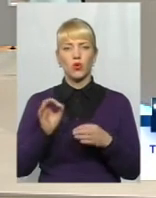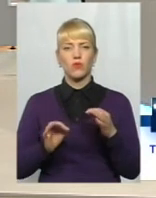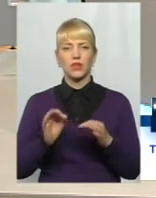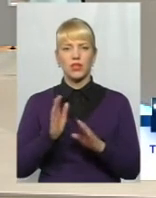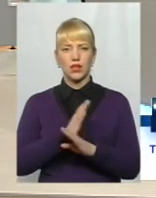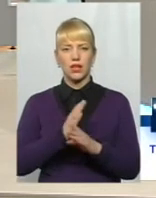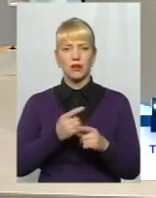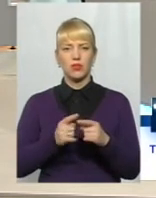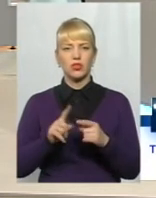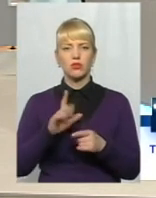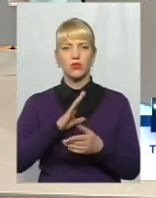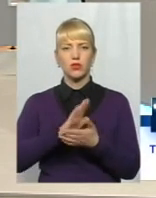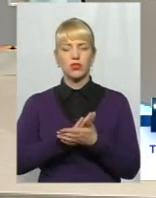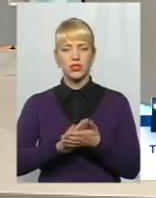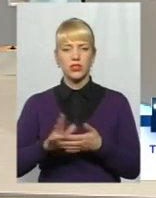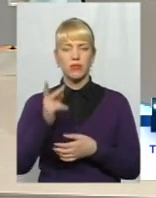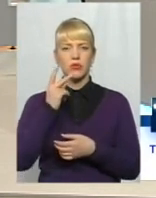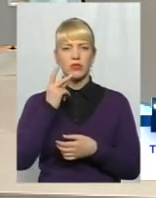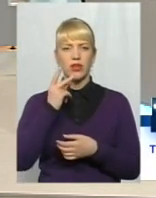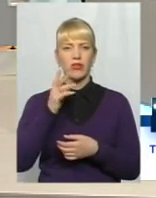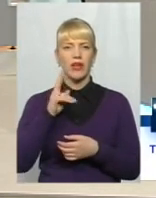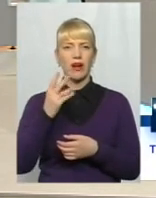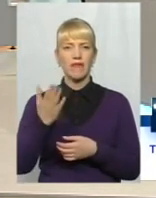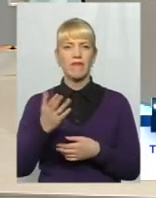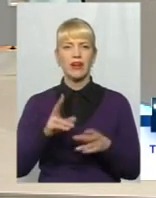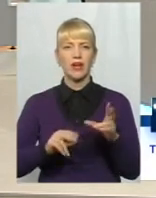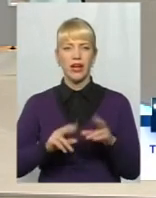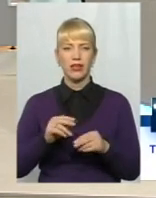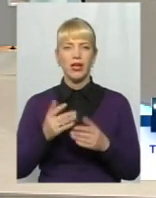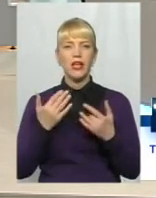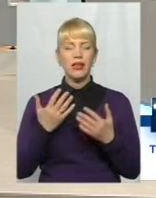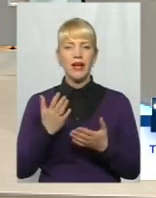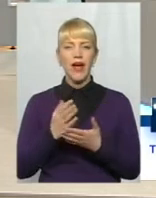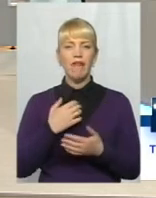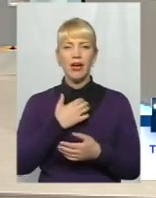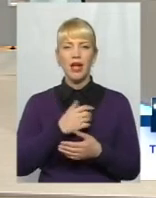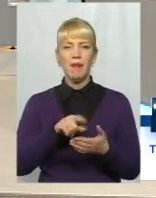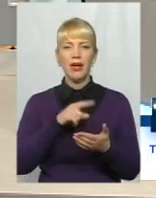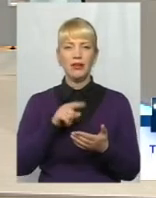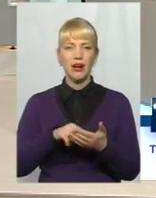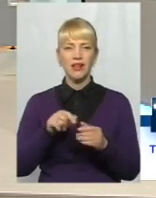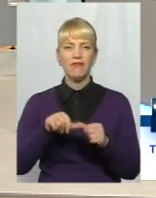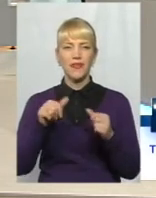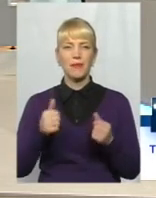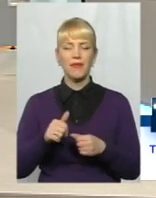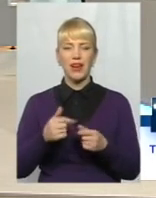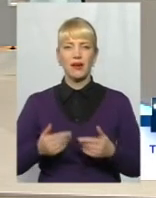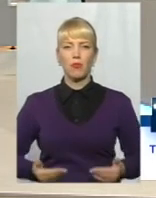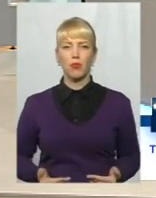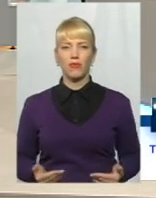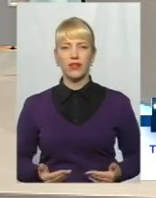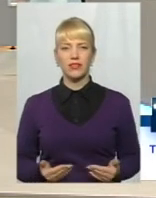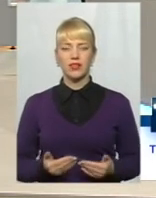те, щоб було чисто навколо постійно. Як ви вважаєте, наскільки важливим є питання формування побутових звичок у наших